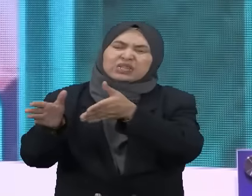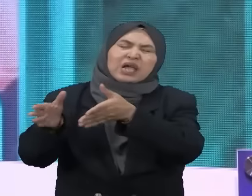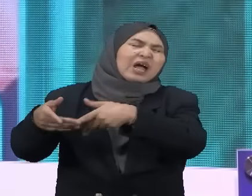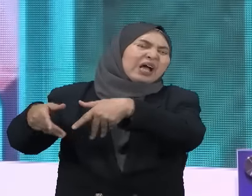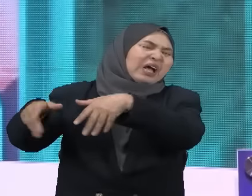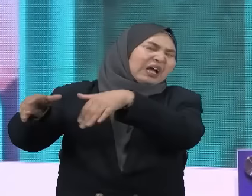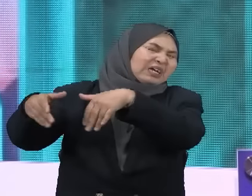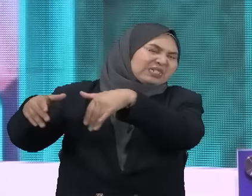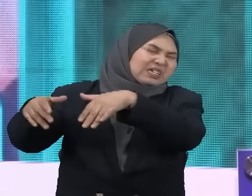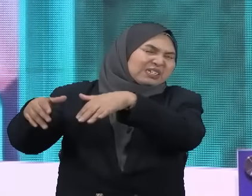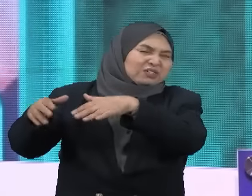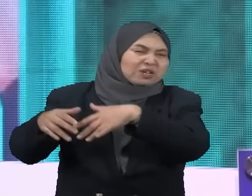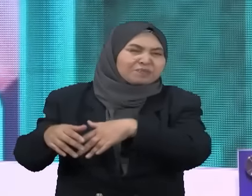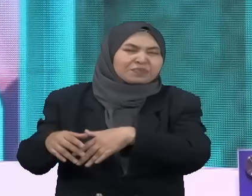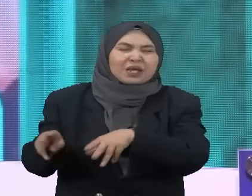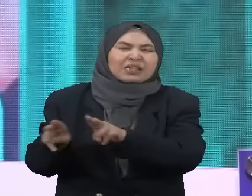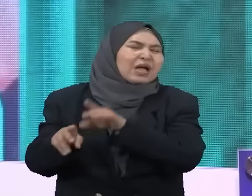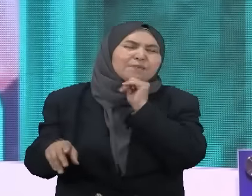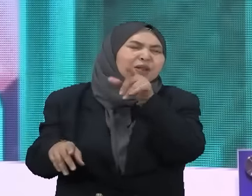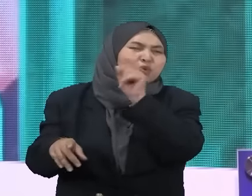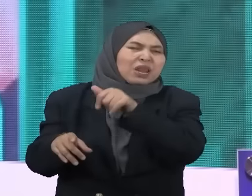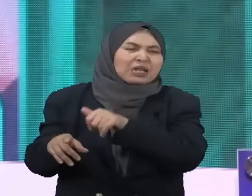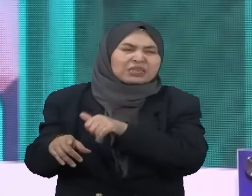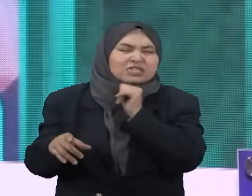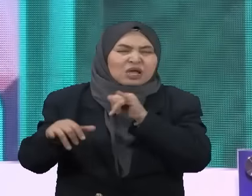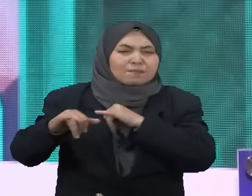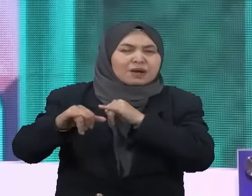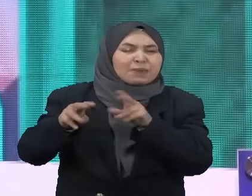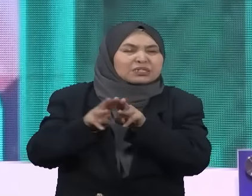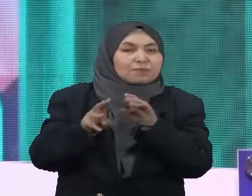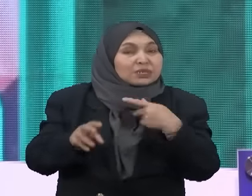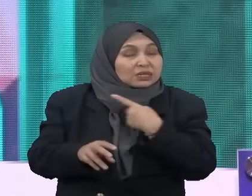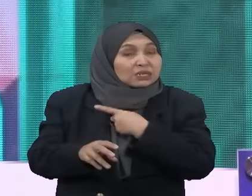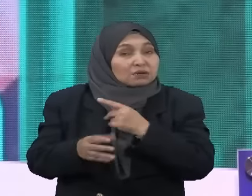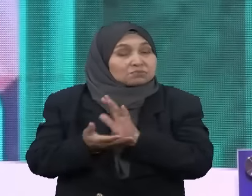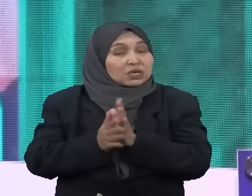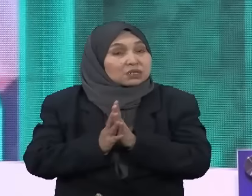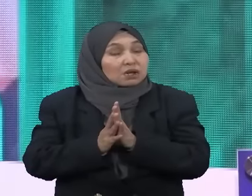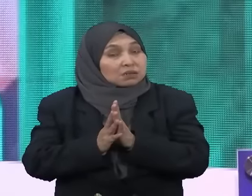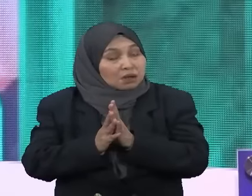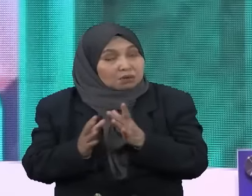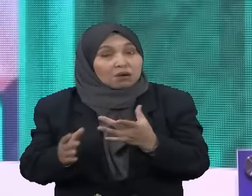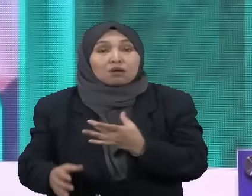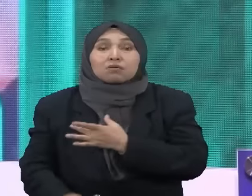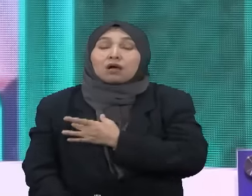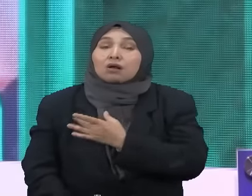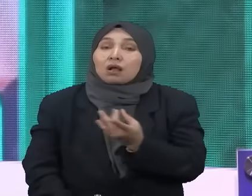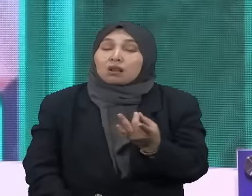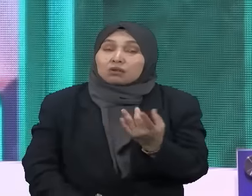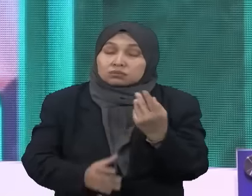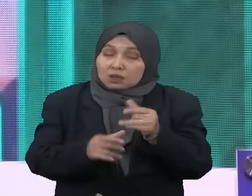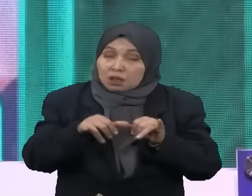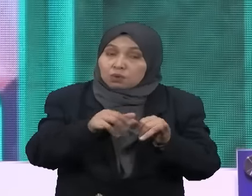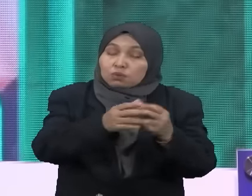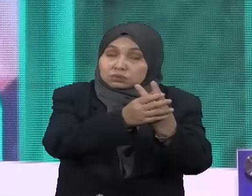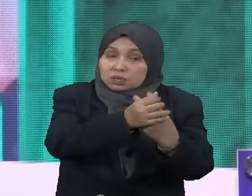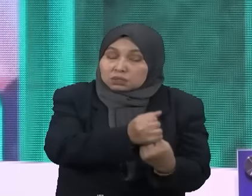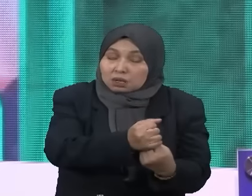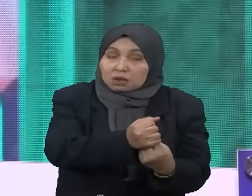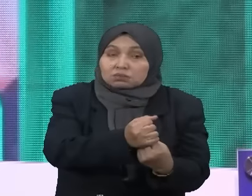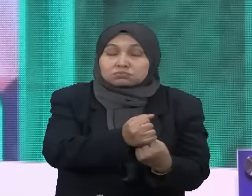ni macam tak perlulah, diorang tak sama macam kita. Mereka lebih rela untuk terus tenggelam dalam